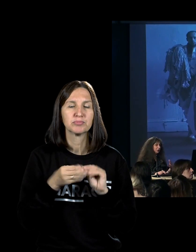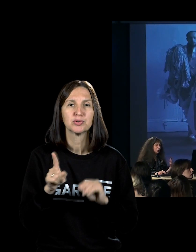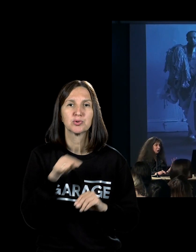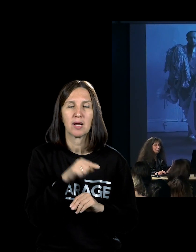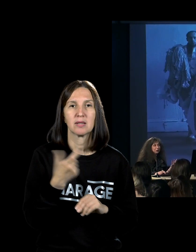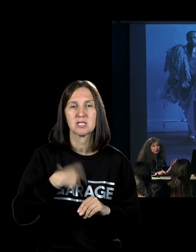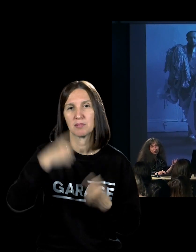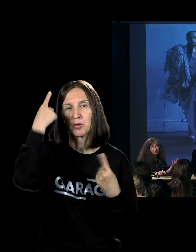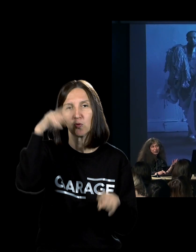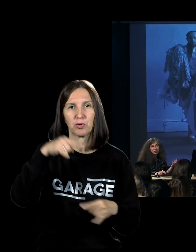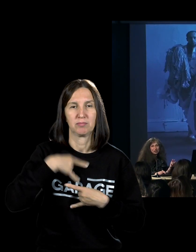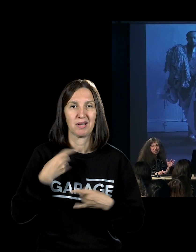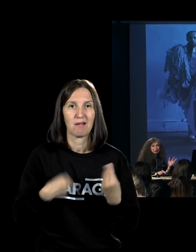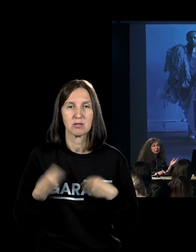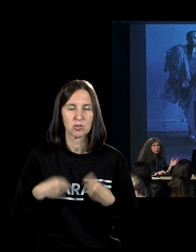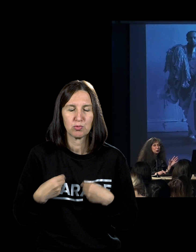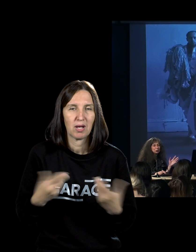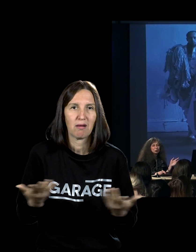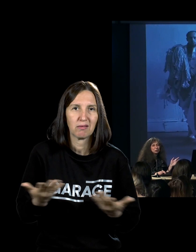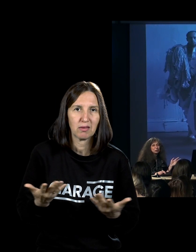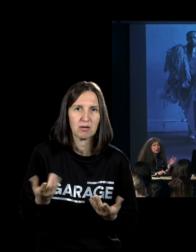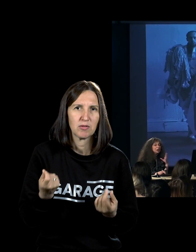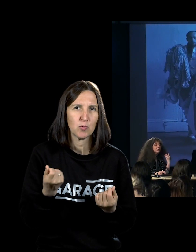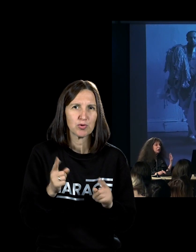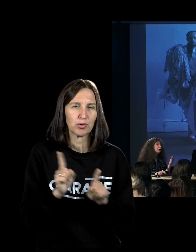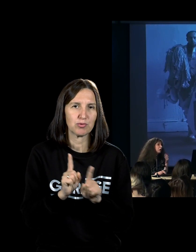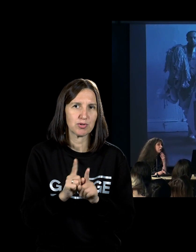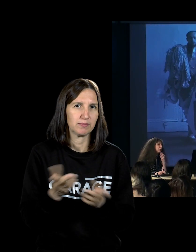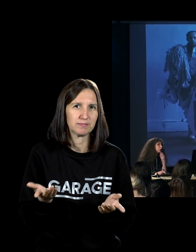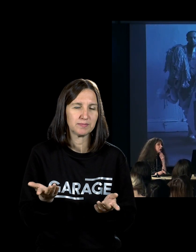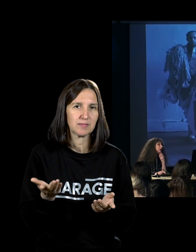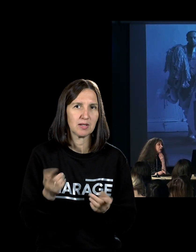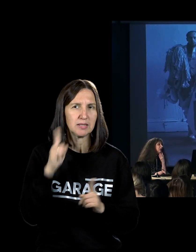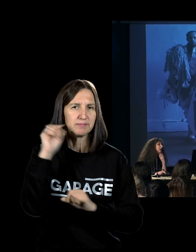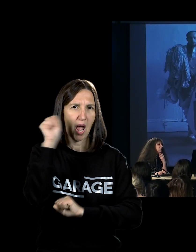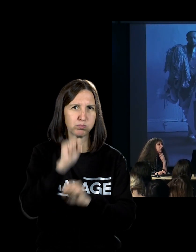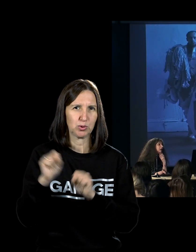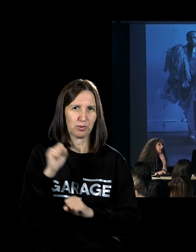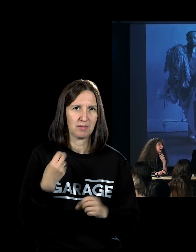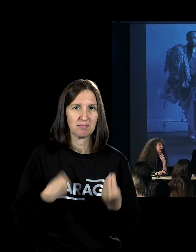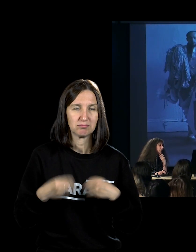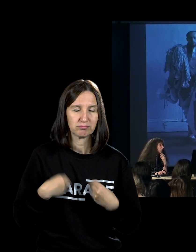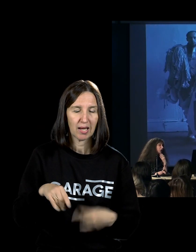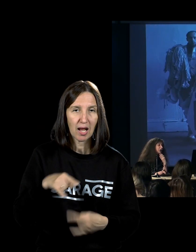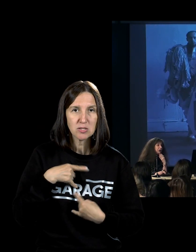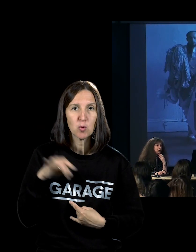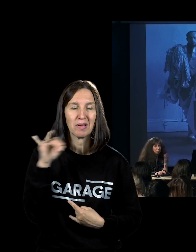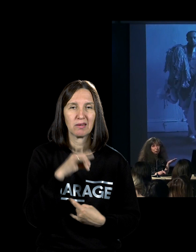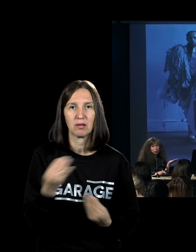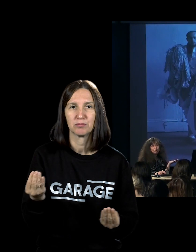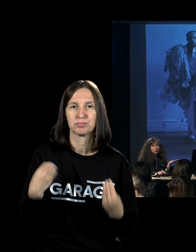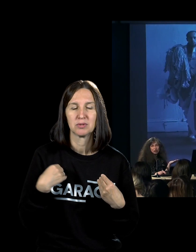придумывают себе костюмы. Такие немножко тоже и абсурдистские, и оружие,